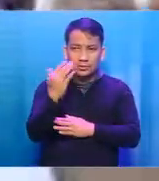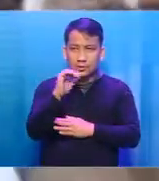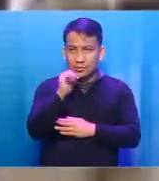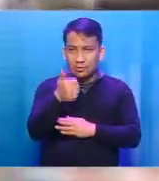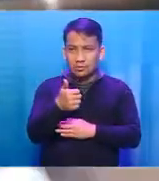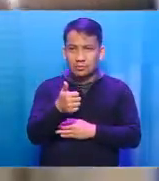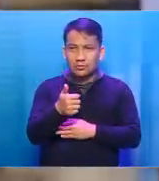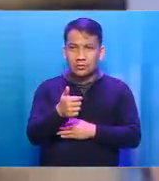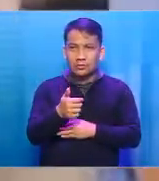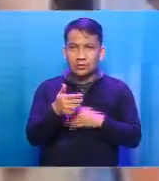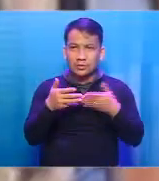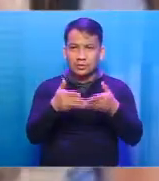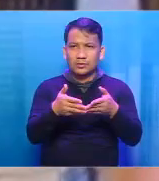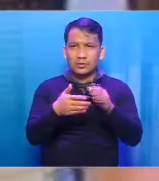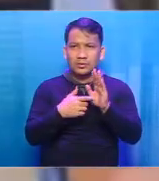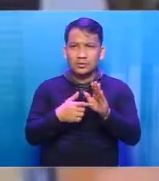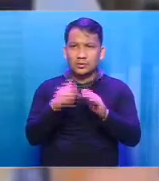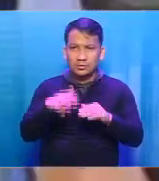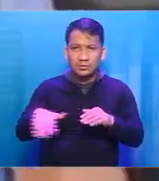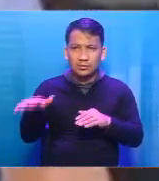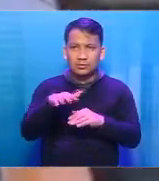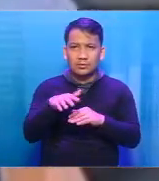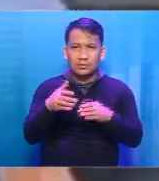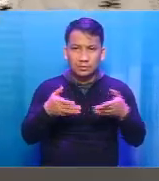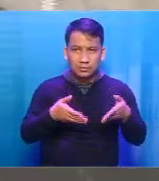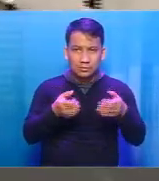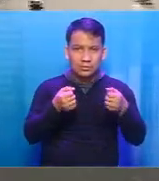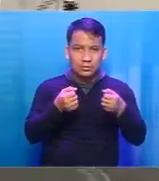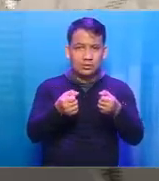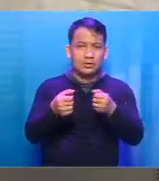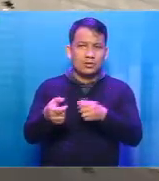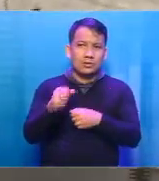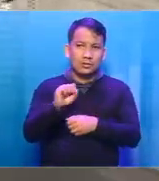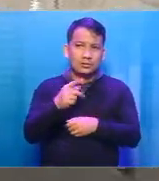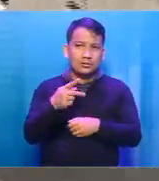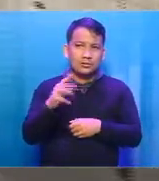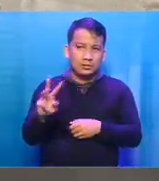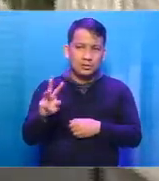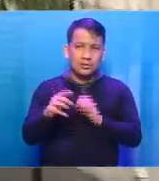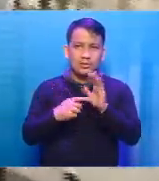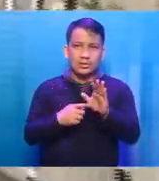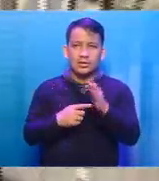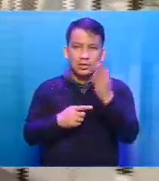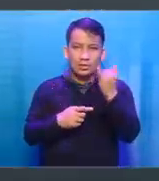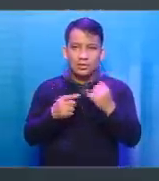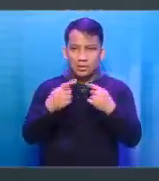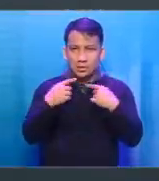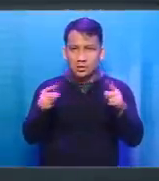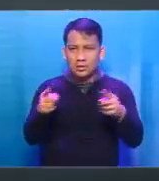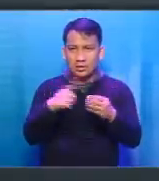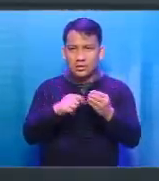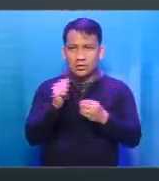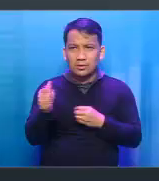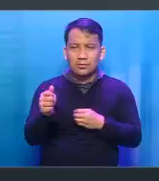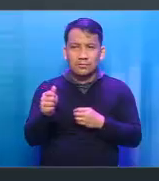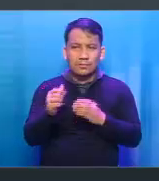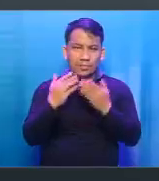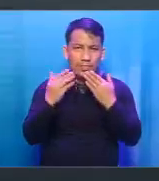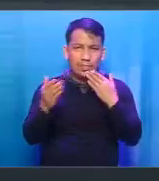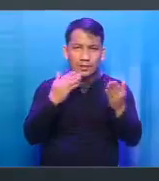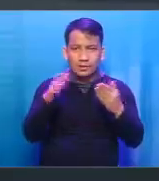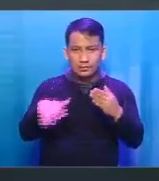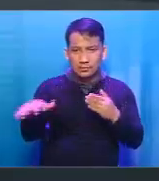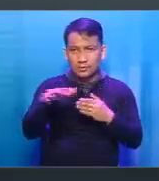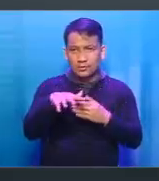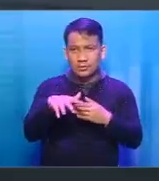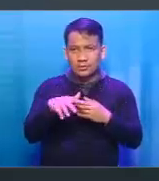bukas, madadaanan na ang lahat ng lanes ng Skyway Stage 3. Sa kanyang talumpati kanina, pinasalamatan ng